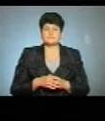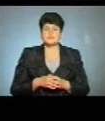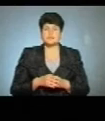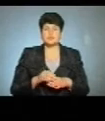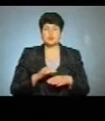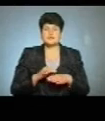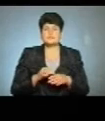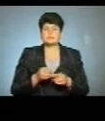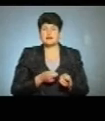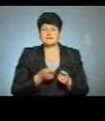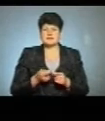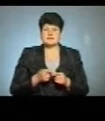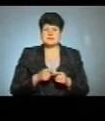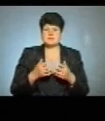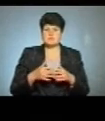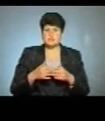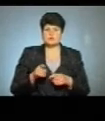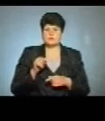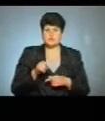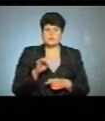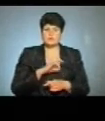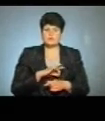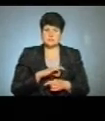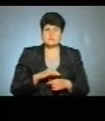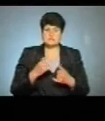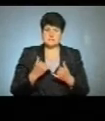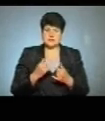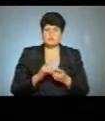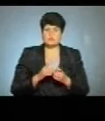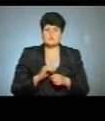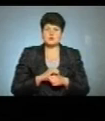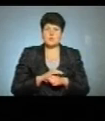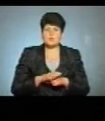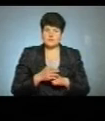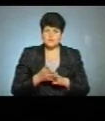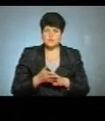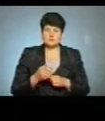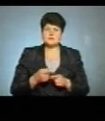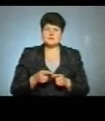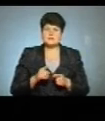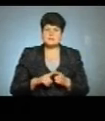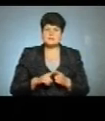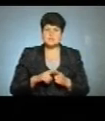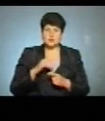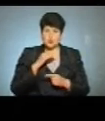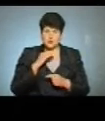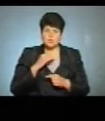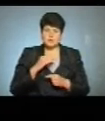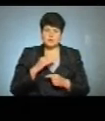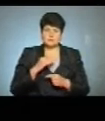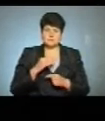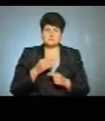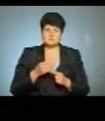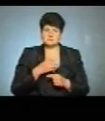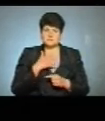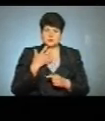довести ці апарати, щоб вони використовувалися зараз в боротьбі з ковідом, це от достатньо